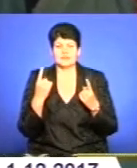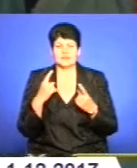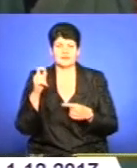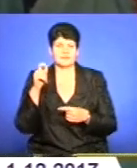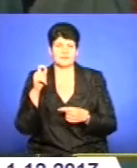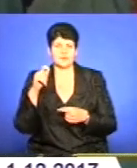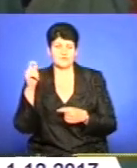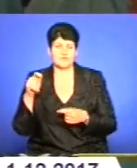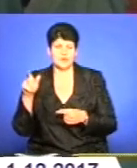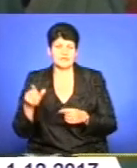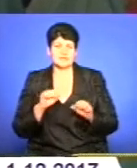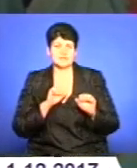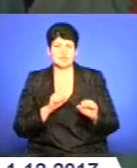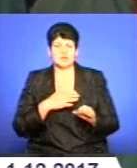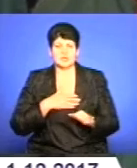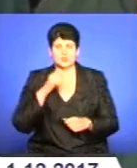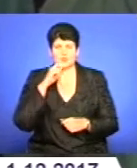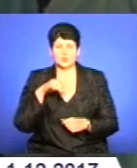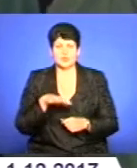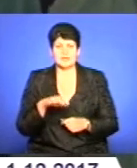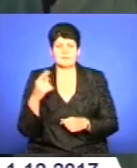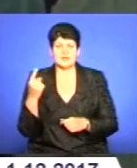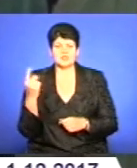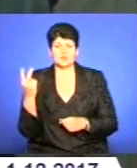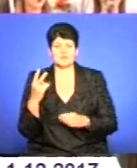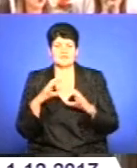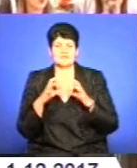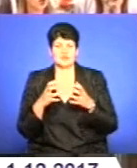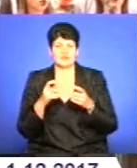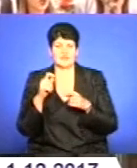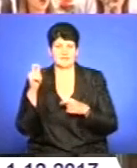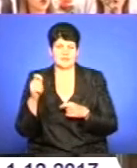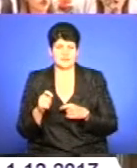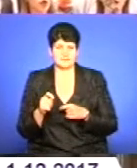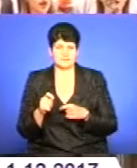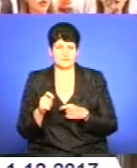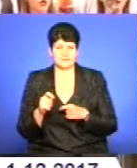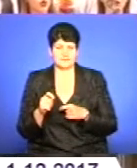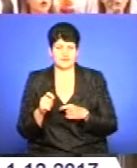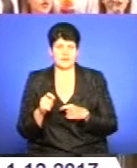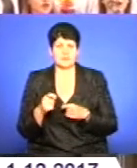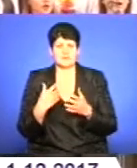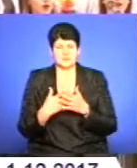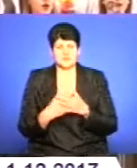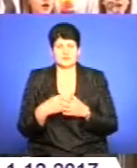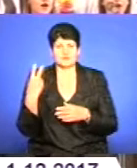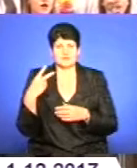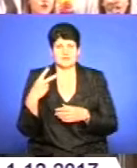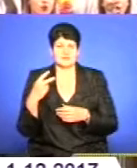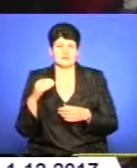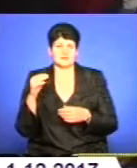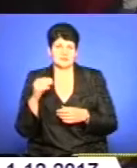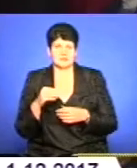які захищали нашу Україну на Першій і Другій світовій війні. Близько 120 тисяч юнаків та дівчат, які були